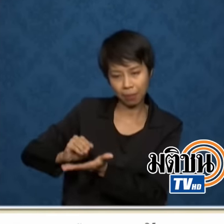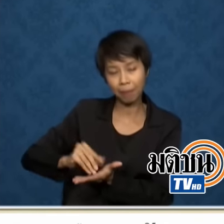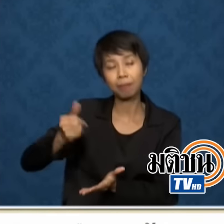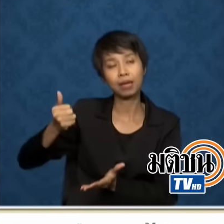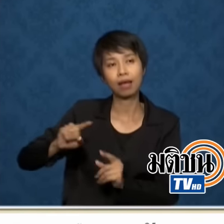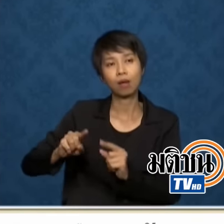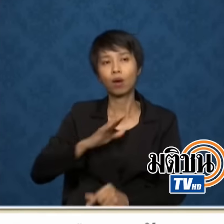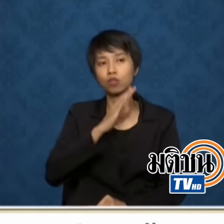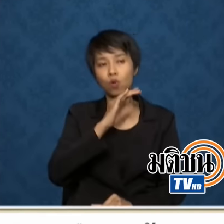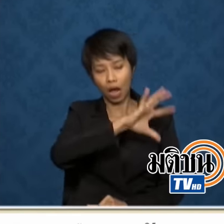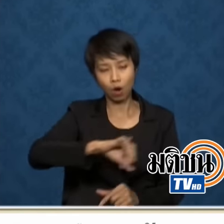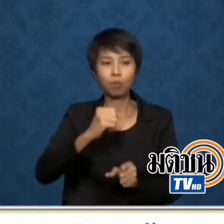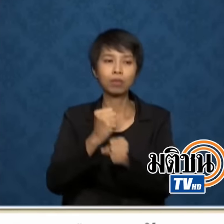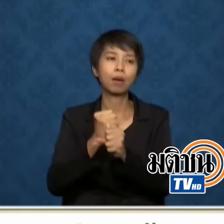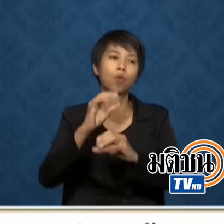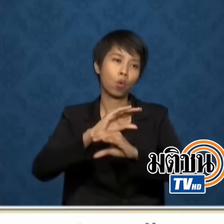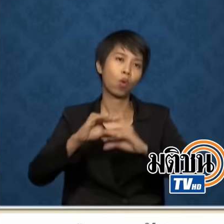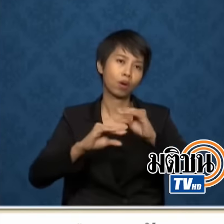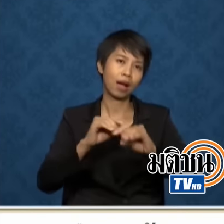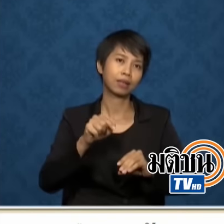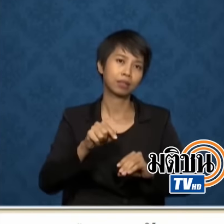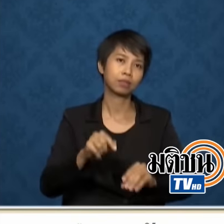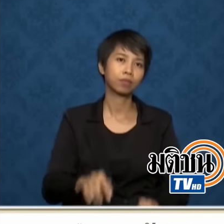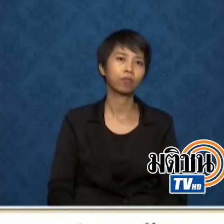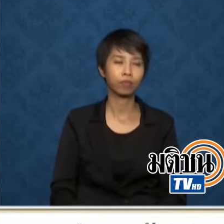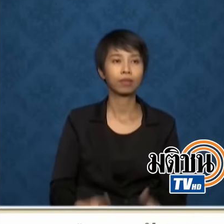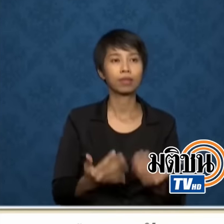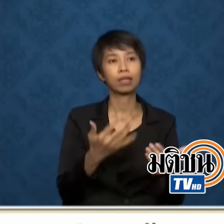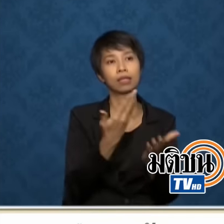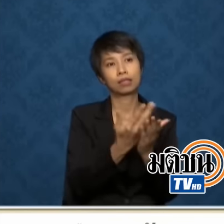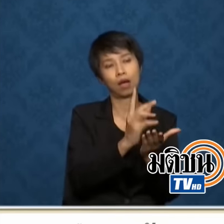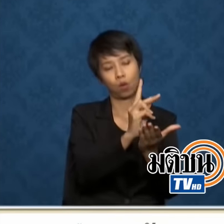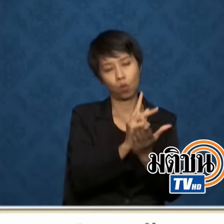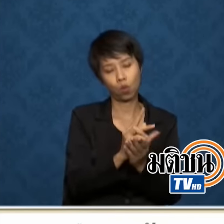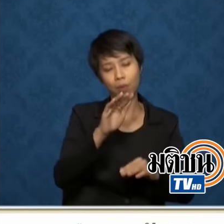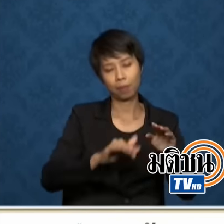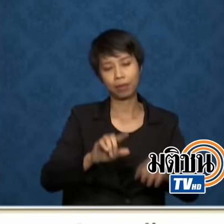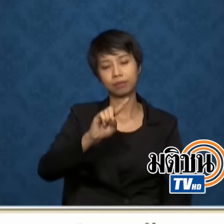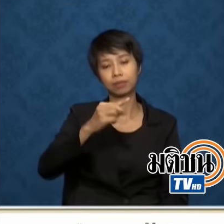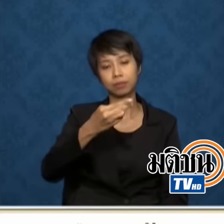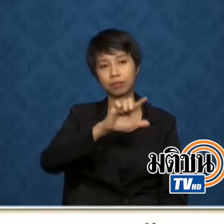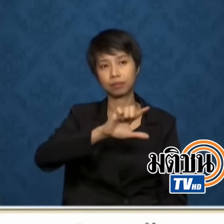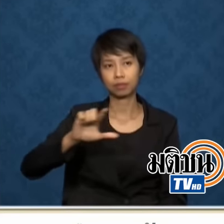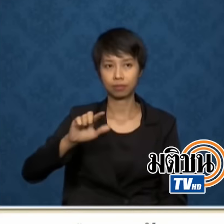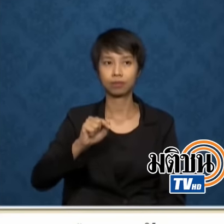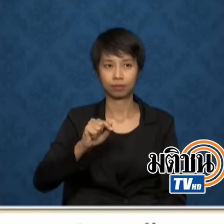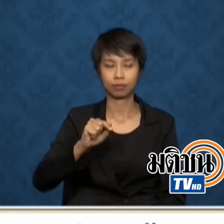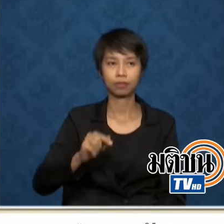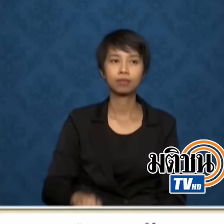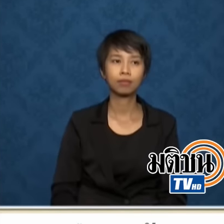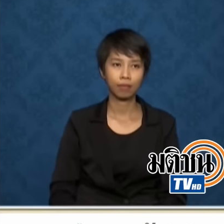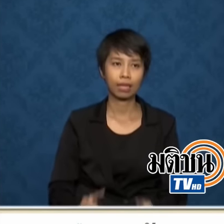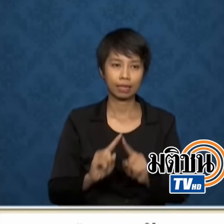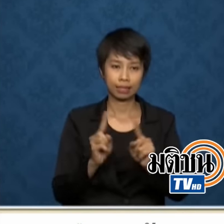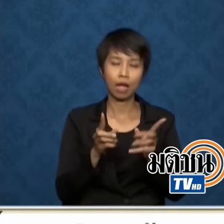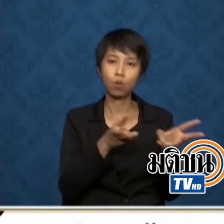อนก็ได้ค่ะก็ตอนนี้ก็จะกู้ได้เต็มเพดานอีกประมาณ 10,000 ล้านบาทนะคะแต่วิธี